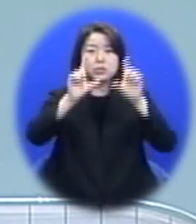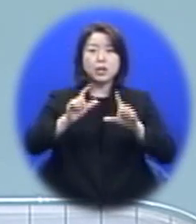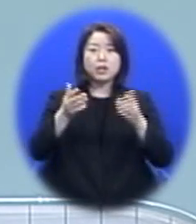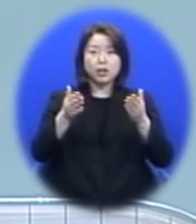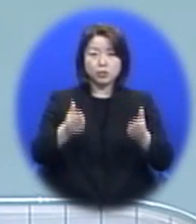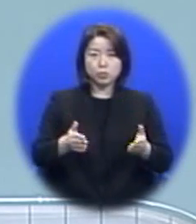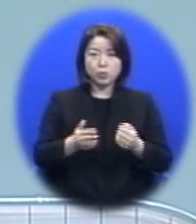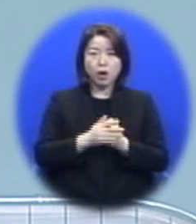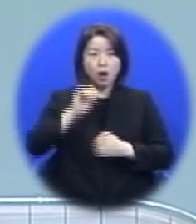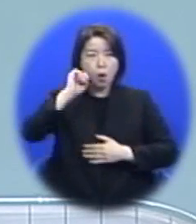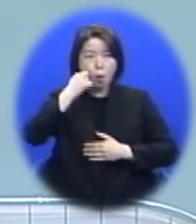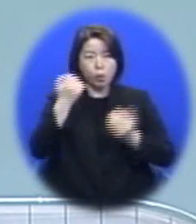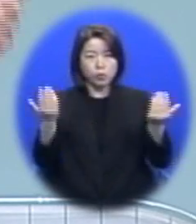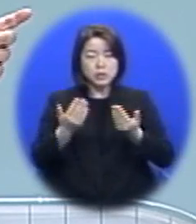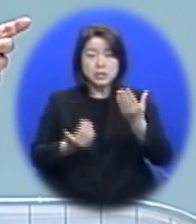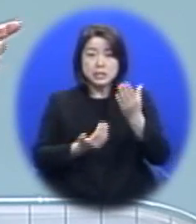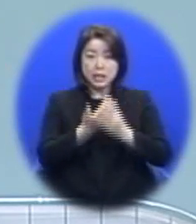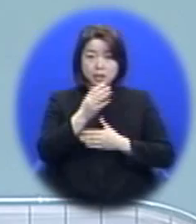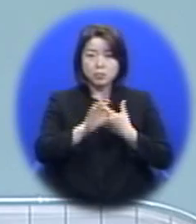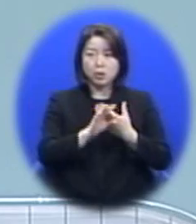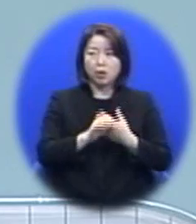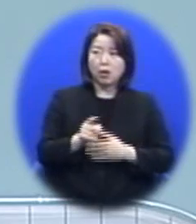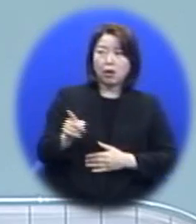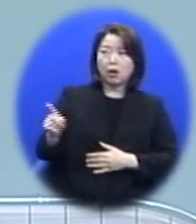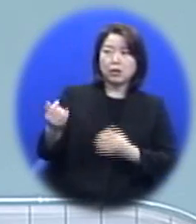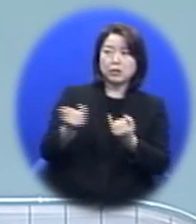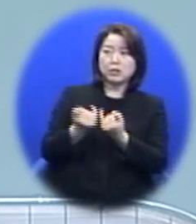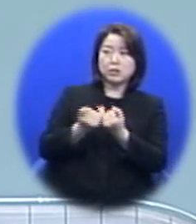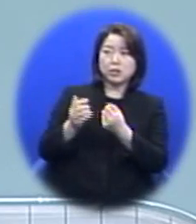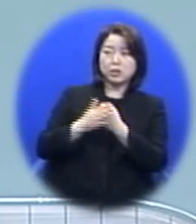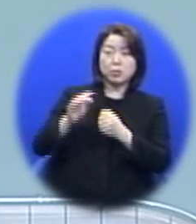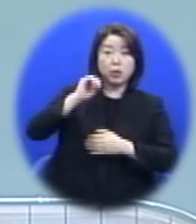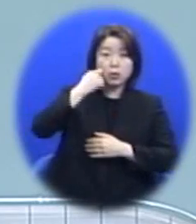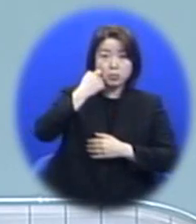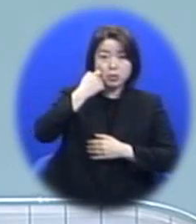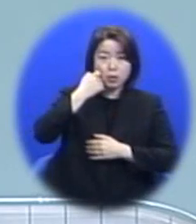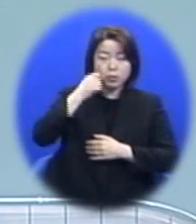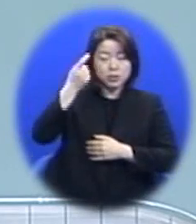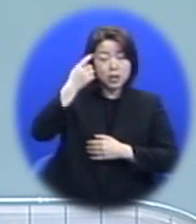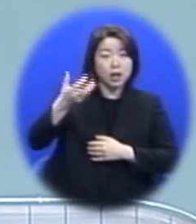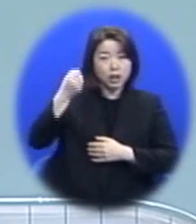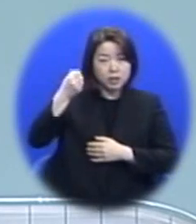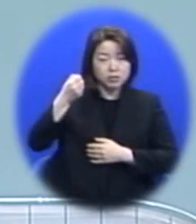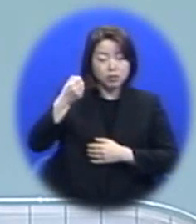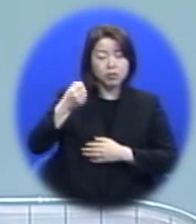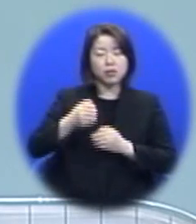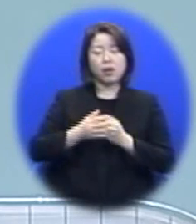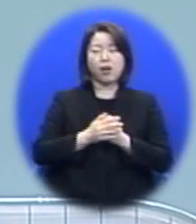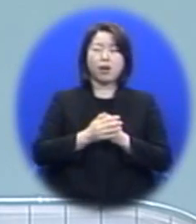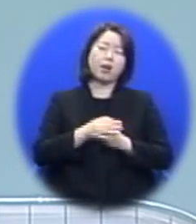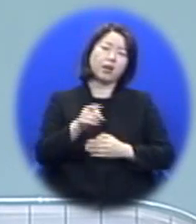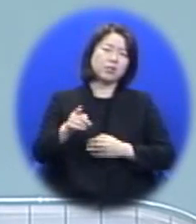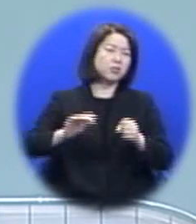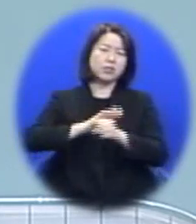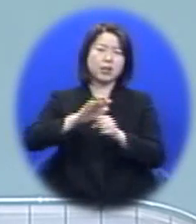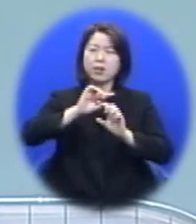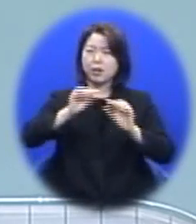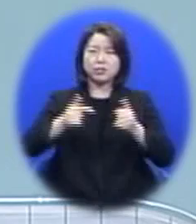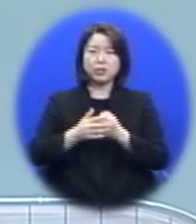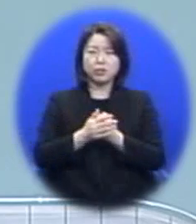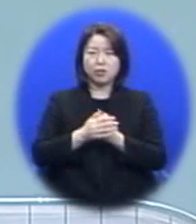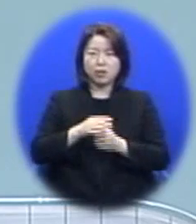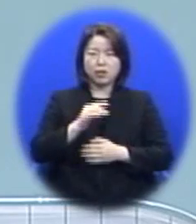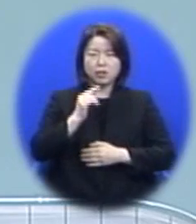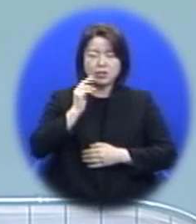그러면 이 여자 때문인가 또 이렇게 될 거 아니겠어요. 여러분 이건 사랑 아닙니다. 아주